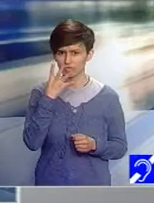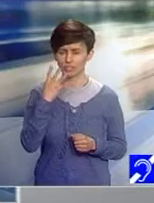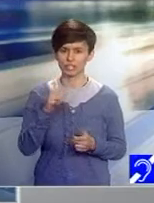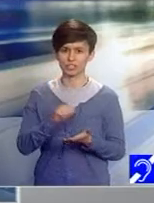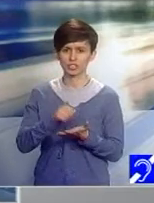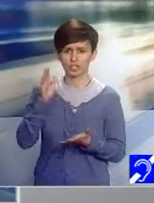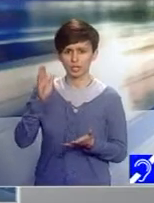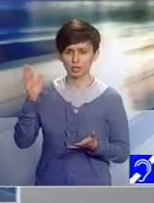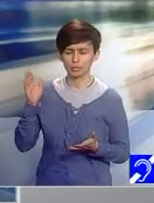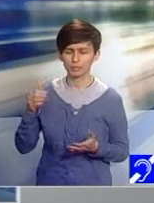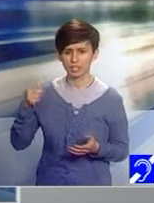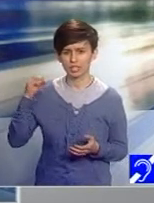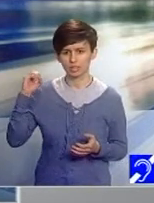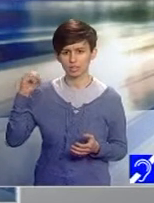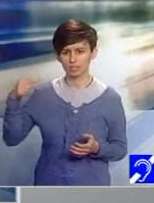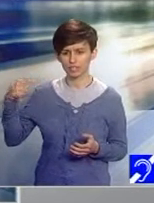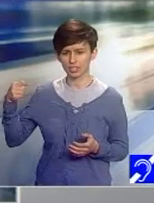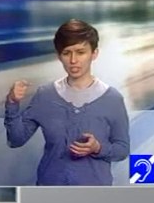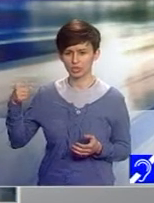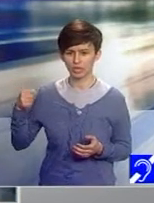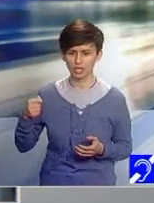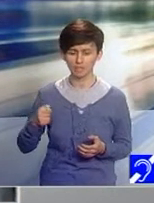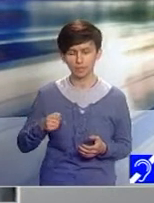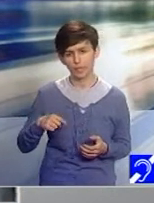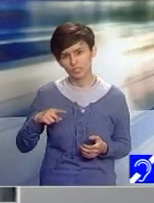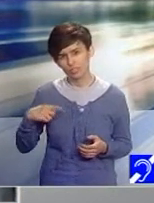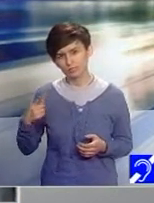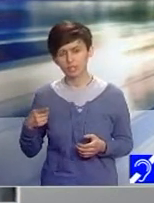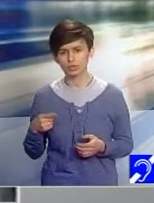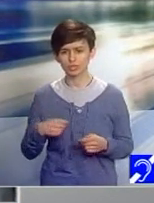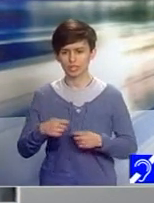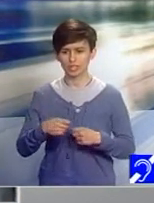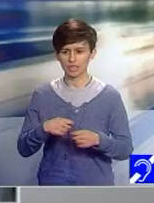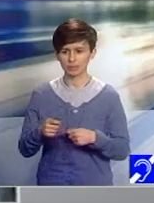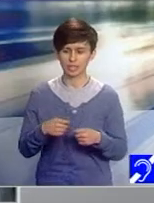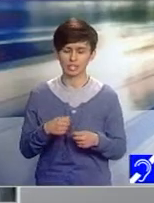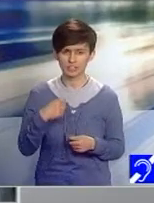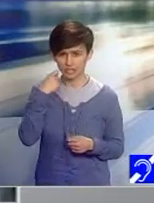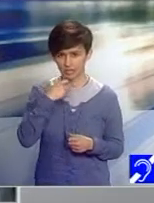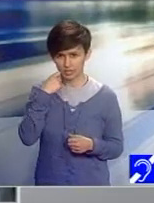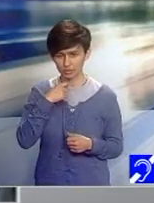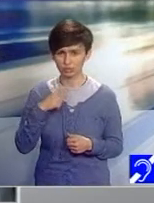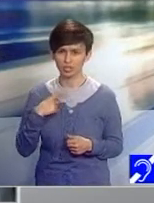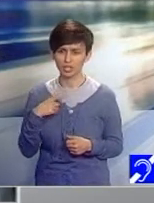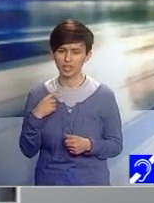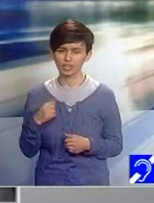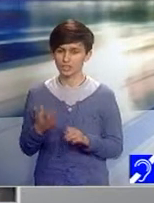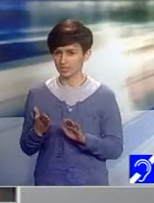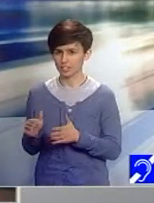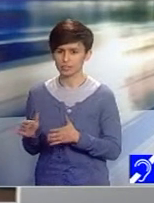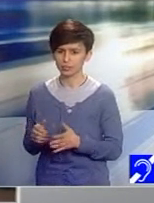Biblioteca Octavian Goga și unul dintre hipermarketurile din Cluj, este numai